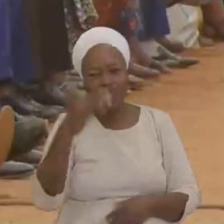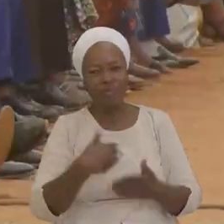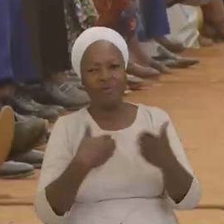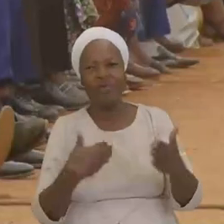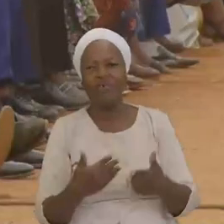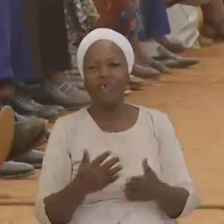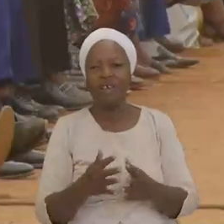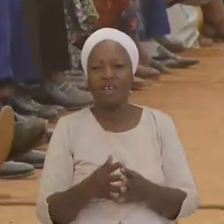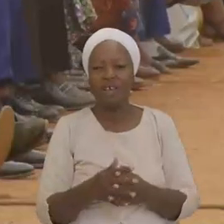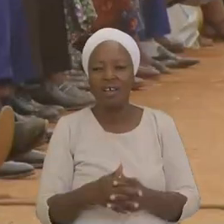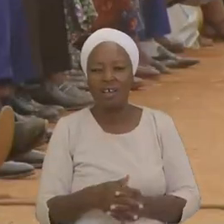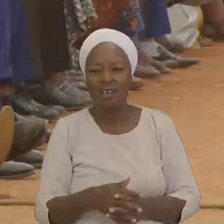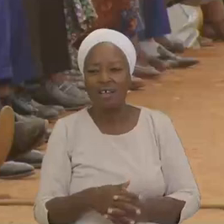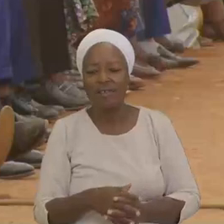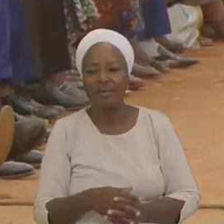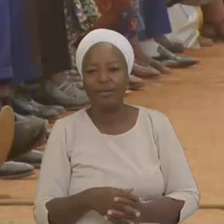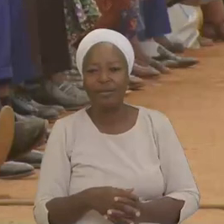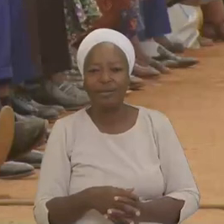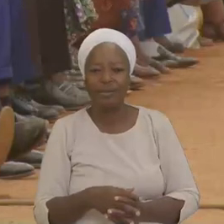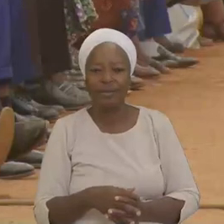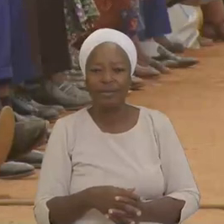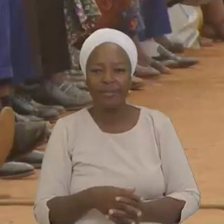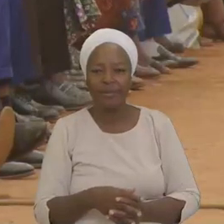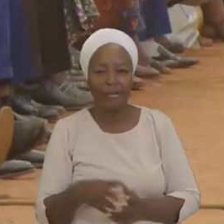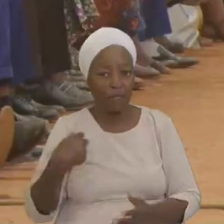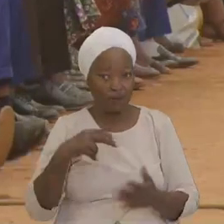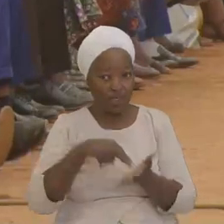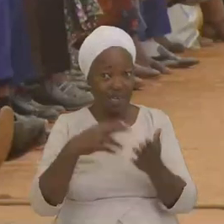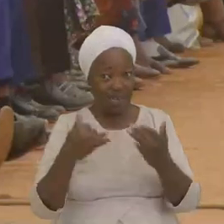gloire que tu n'as jamais connu par le passé.